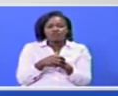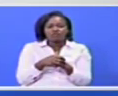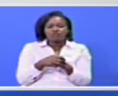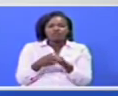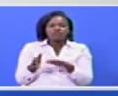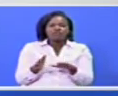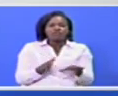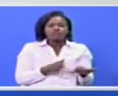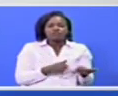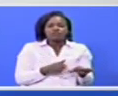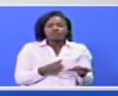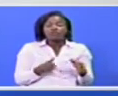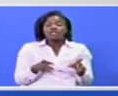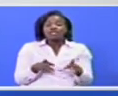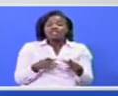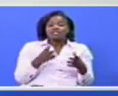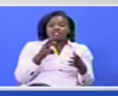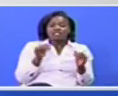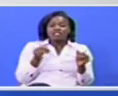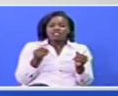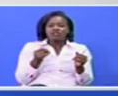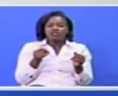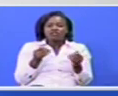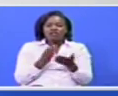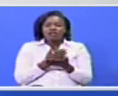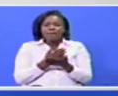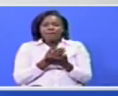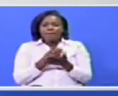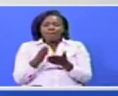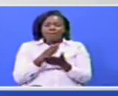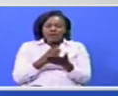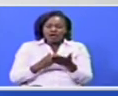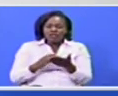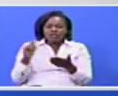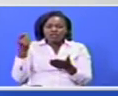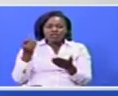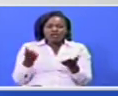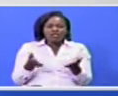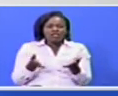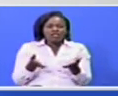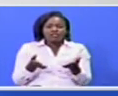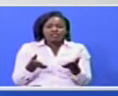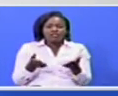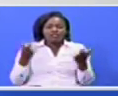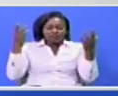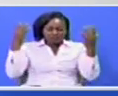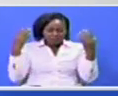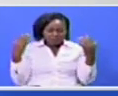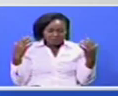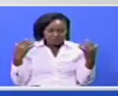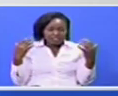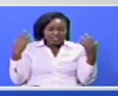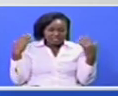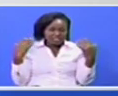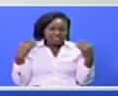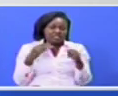Na mtazamaji, basi kama ulivyoona taarifa hiyo, ni kwamba baadhi ya sehemu hapa nchini Kenya za kwa sasa ni sehemu ambazo zinapata